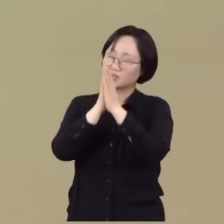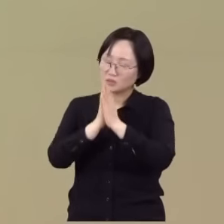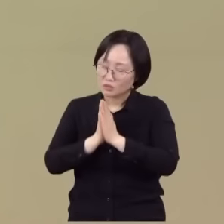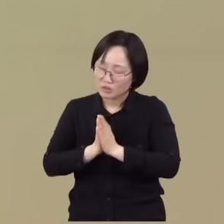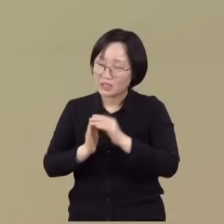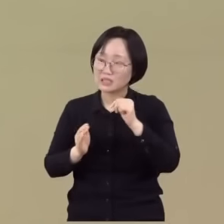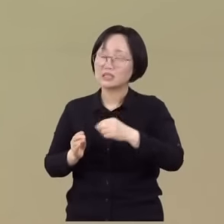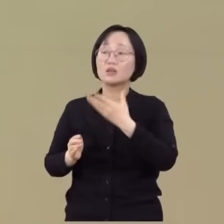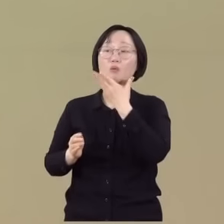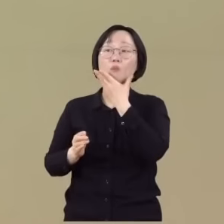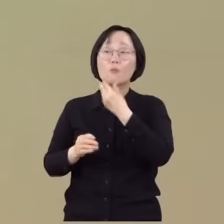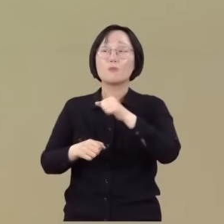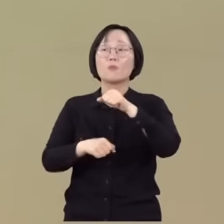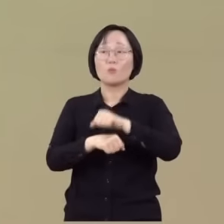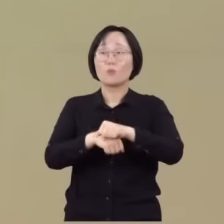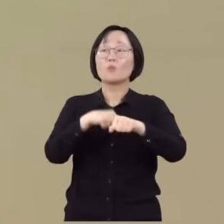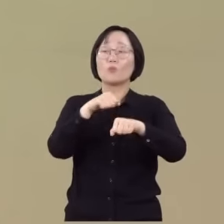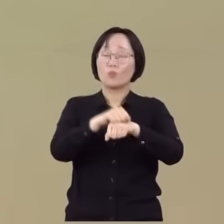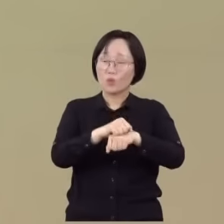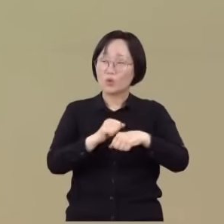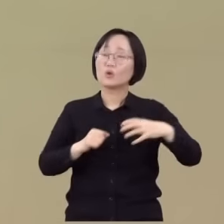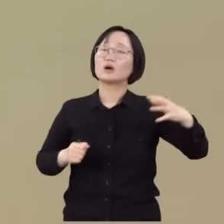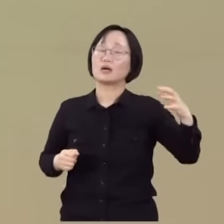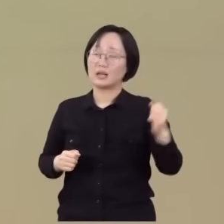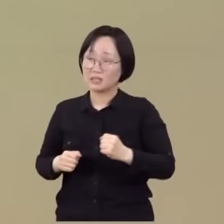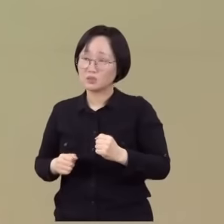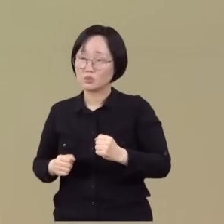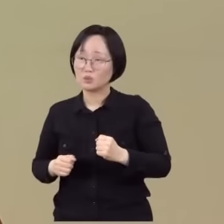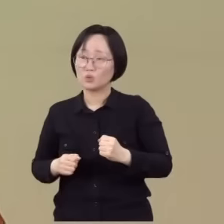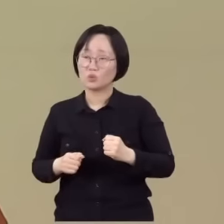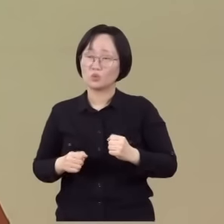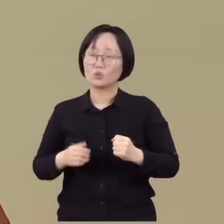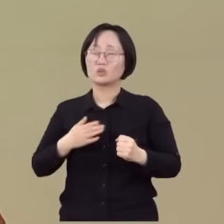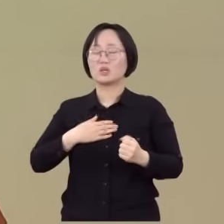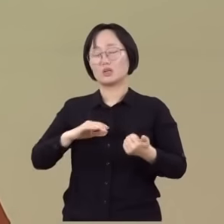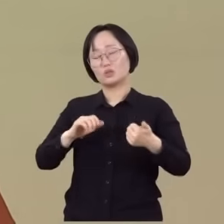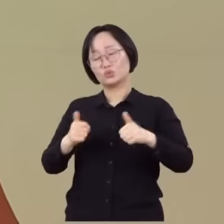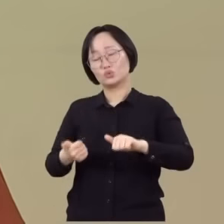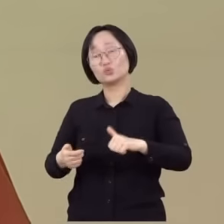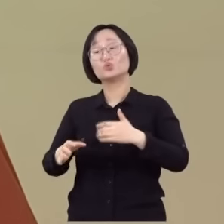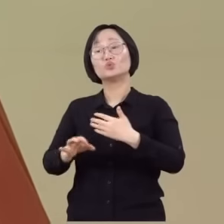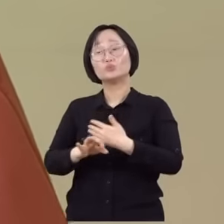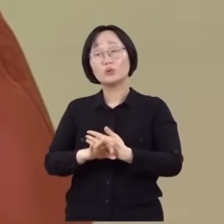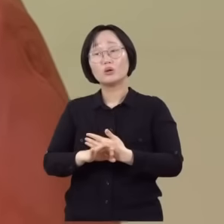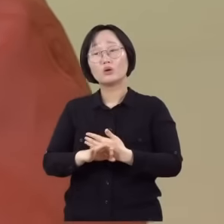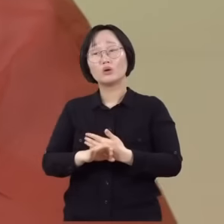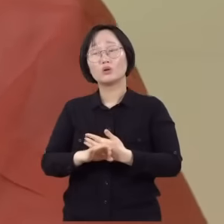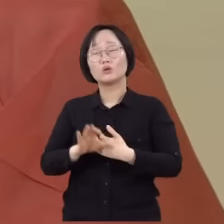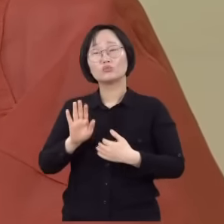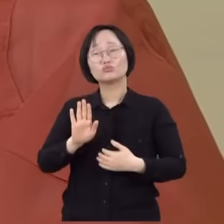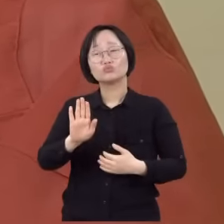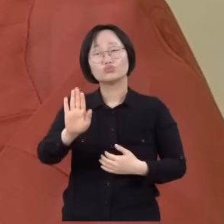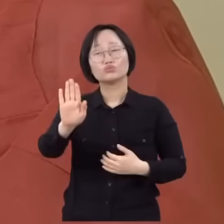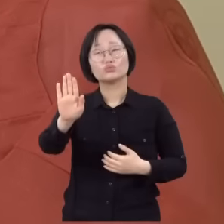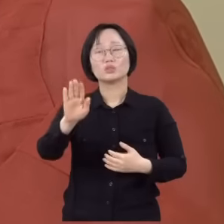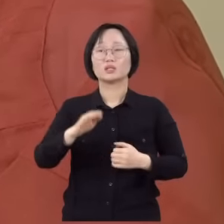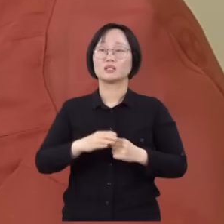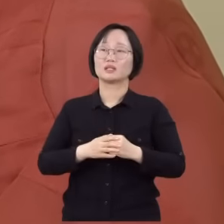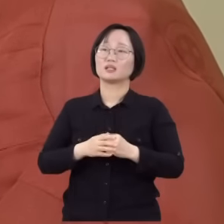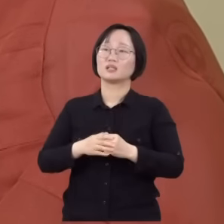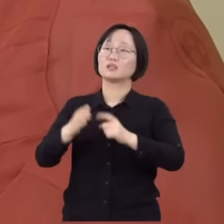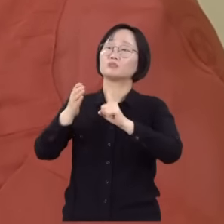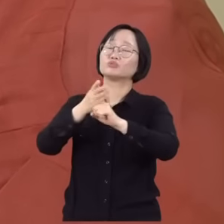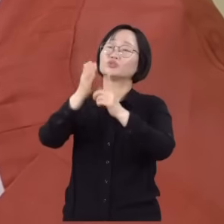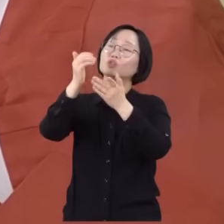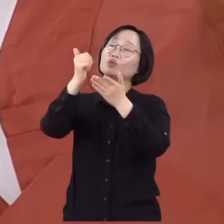이번생 수명이 다하면 다음생 부처님이 계신 극락세계 극락정토에